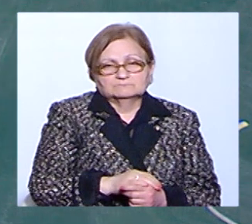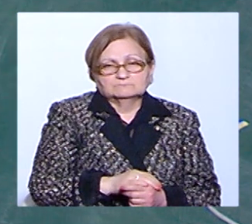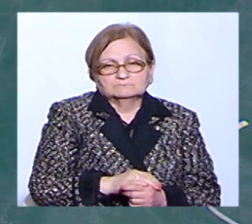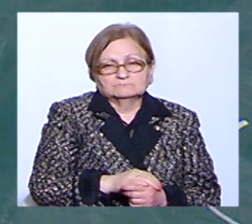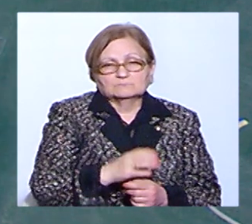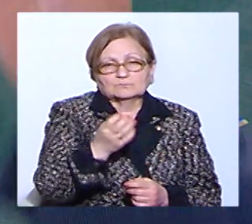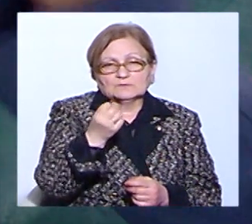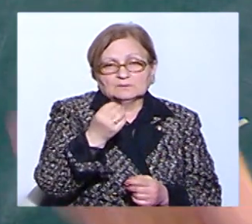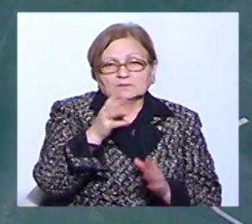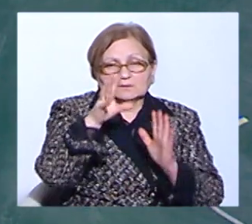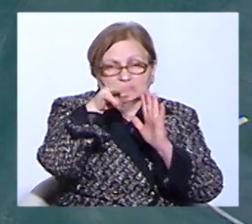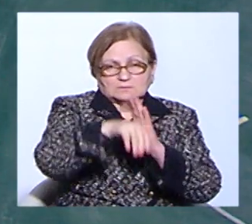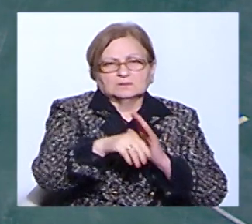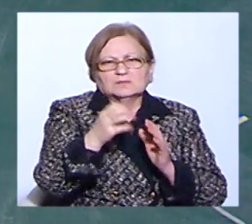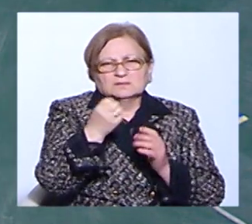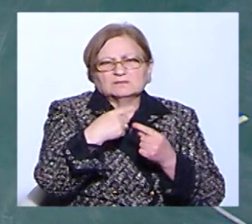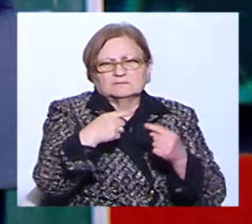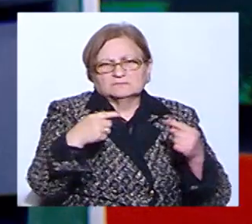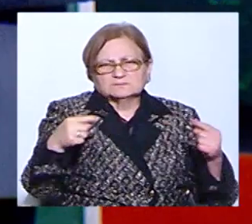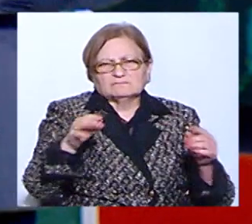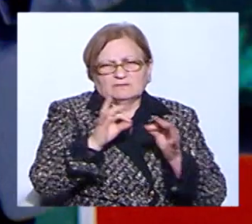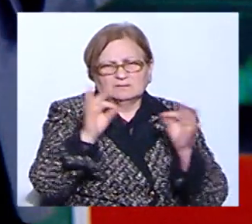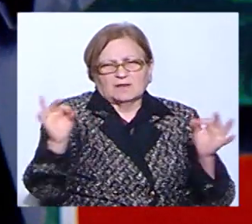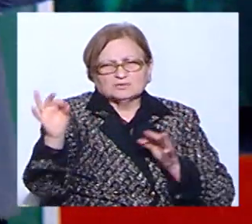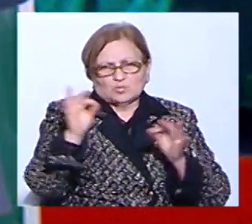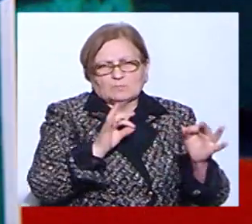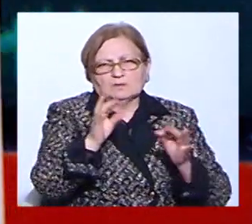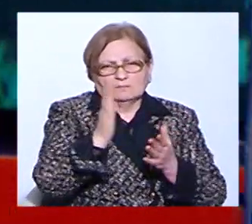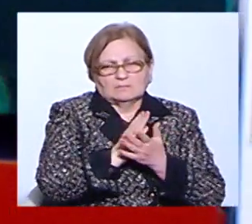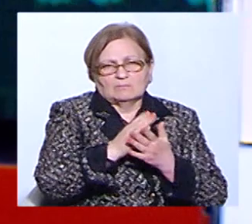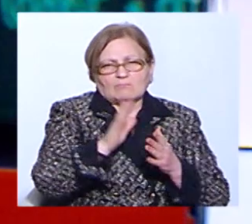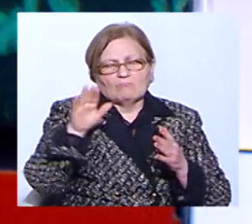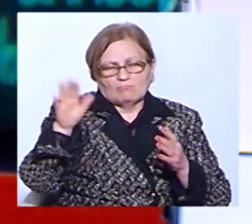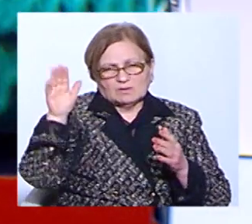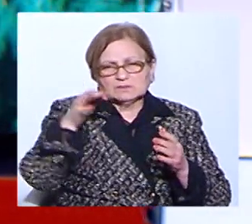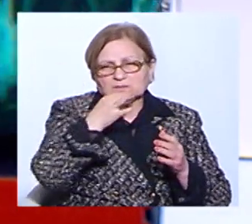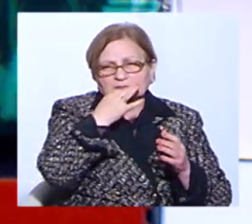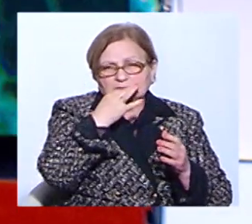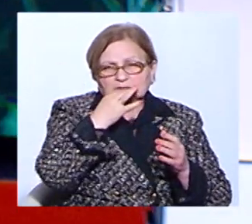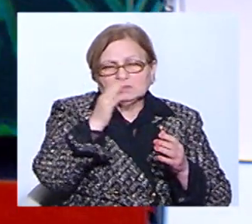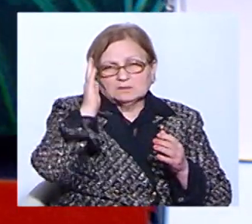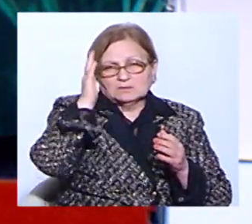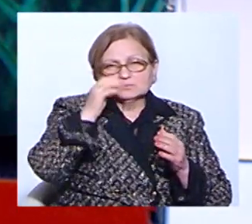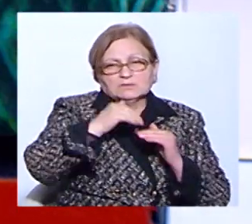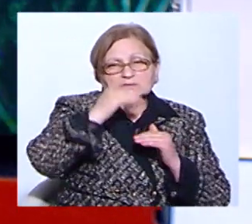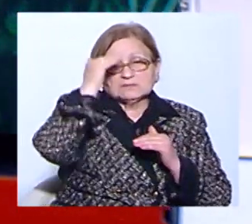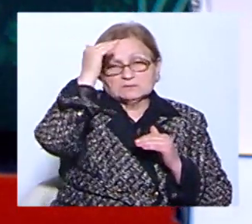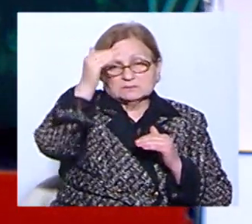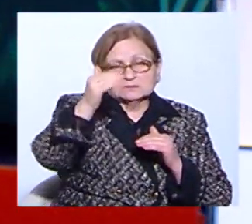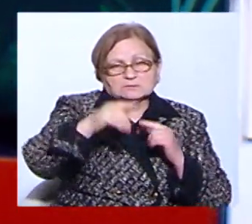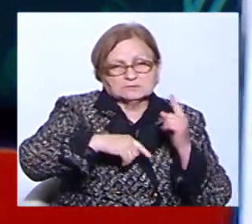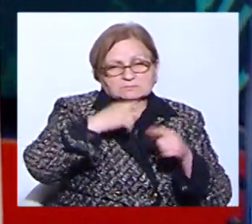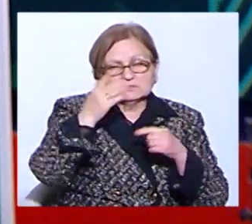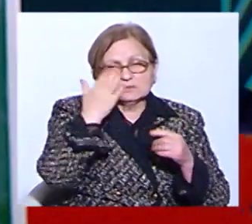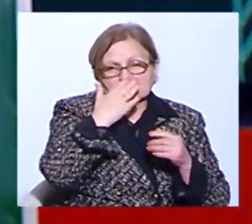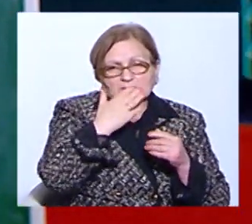კიდე კონუსში არის სხვა განზომილებები, რომელსაც უფრო დაწერებით ვისწავლით, როდესაც ზედაპირზე დავიწყებთ საუბარს შემდეგი